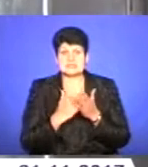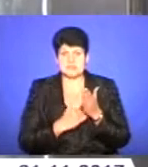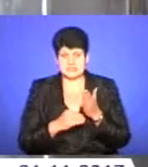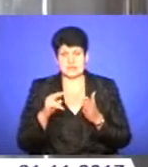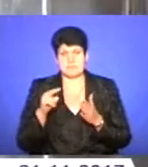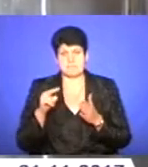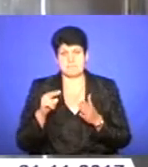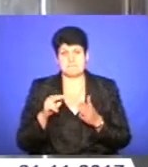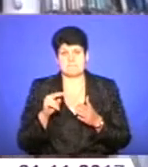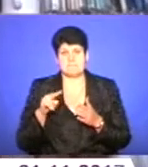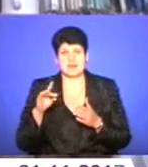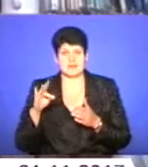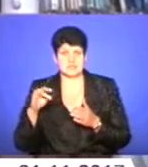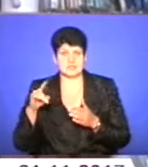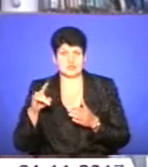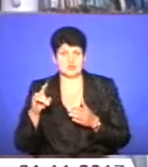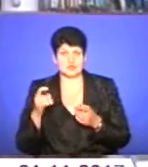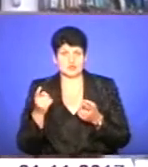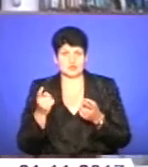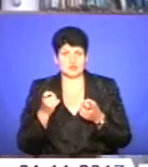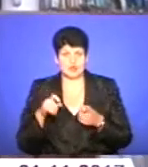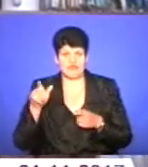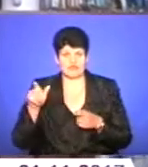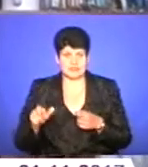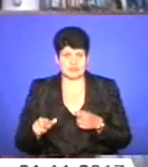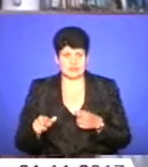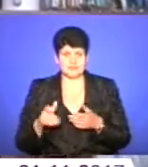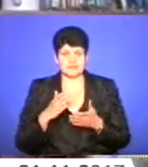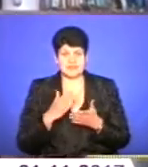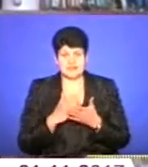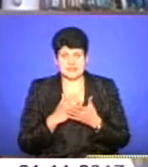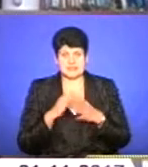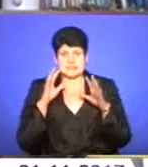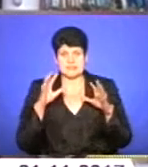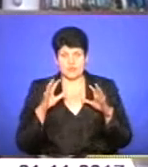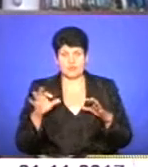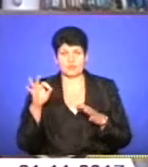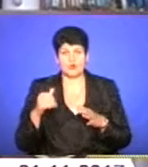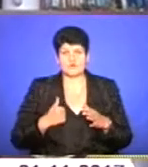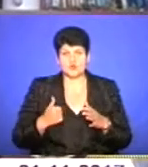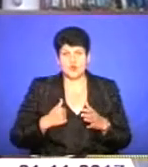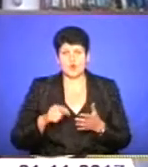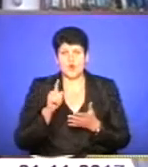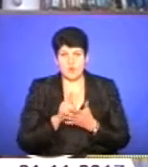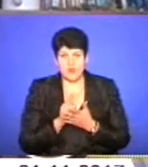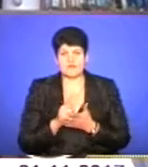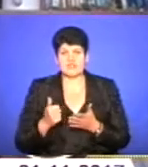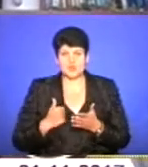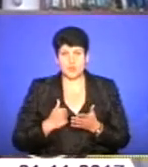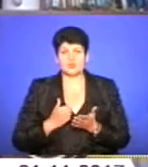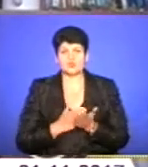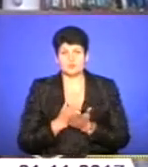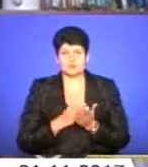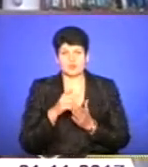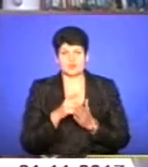та інформацію про них. Існує такий закон України, який називається «Про військовий обов'язок і про військову службу», і його